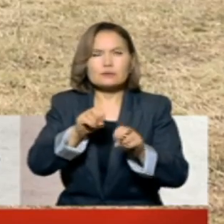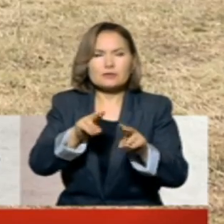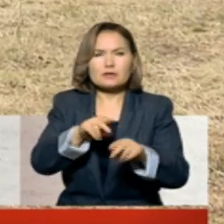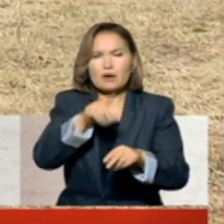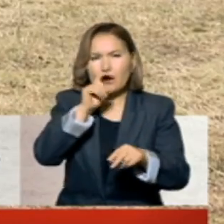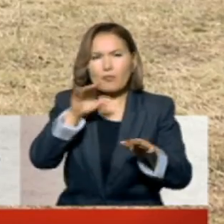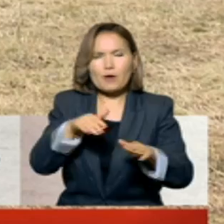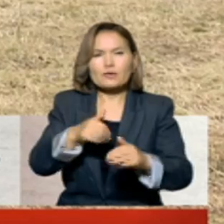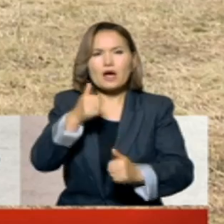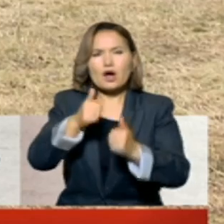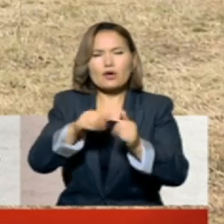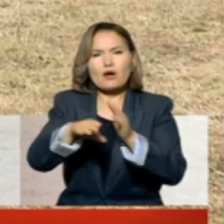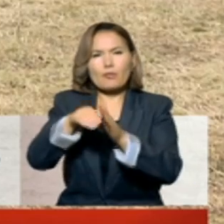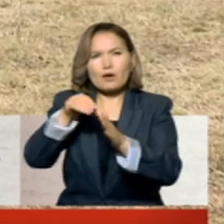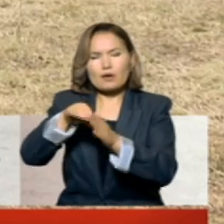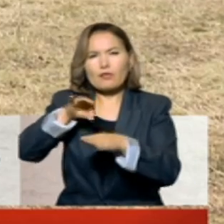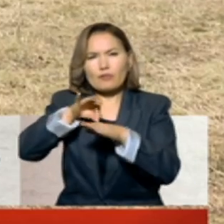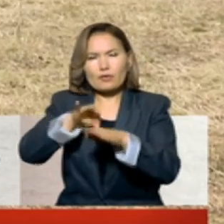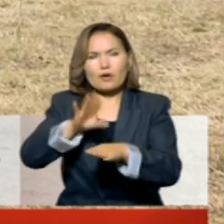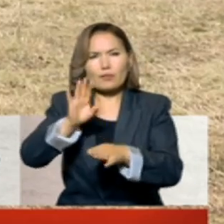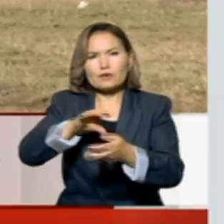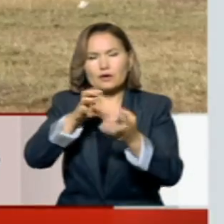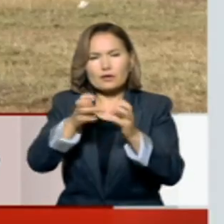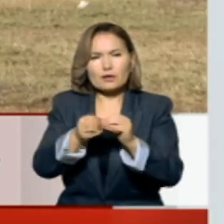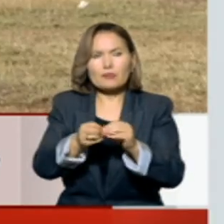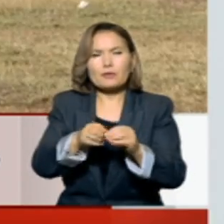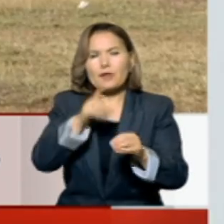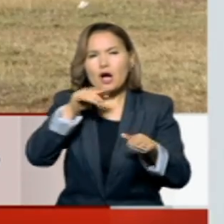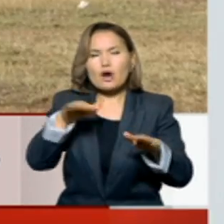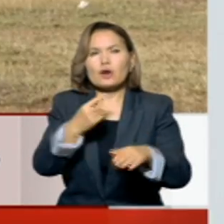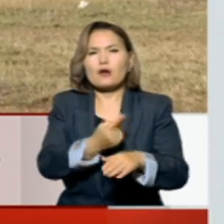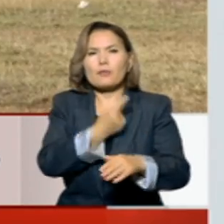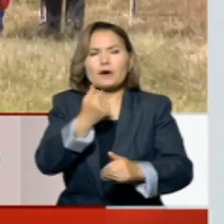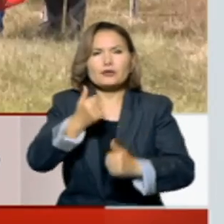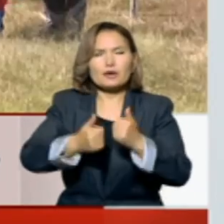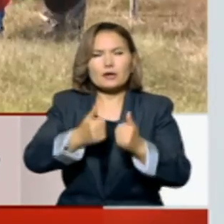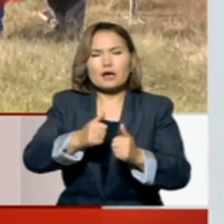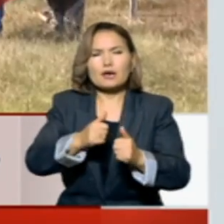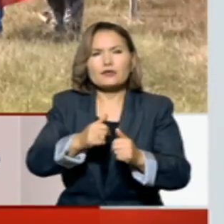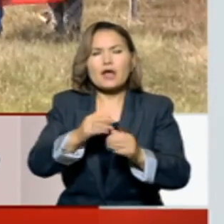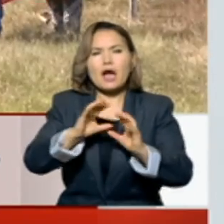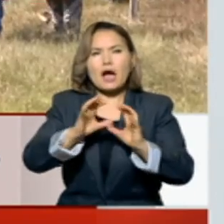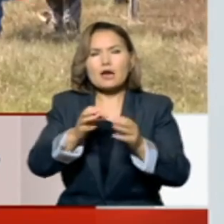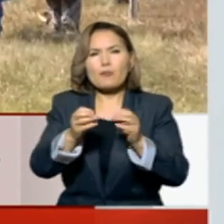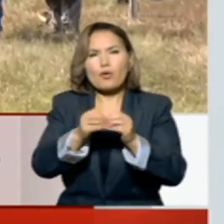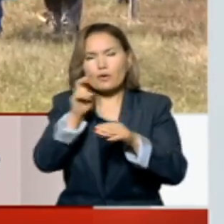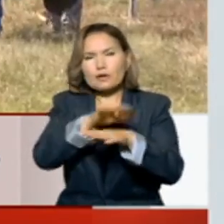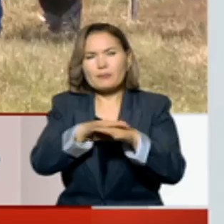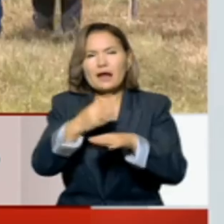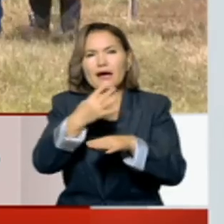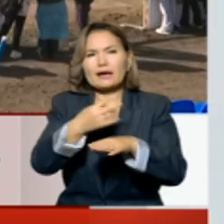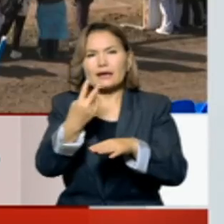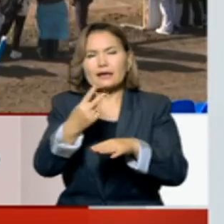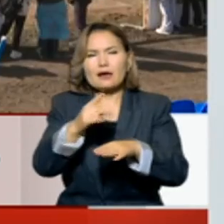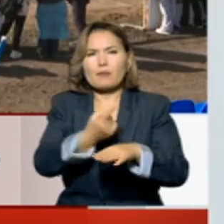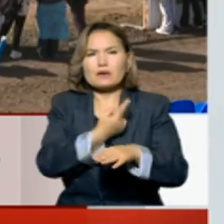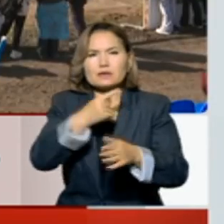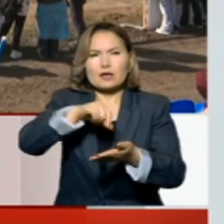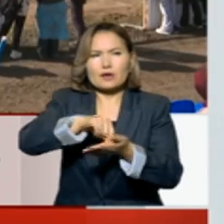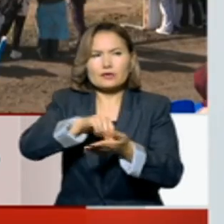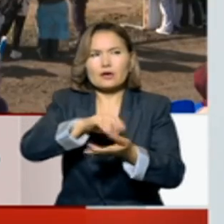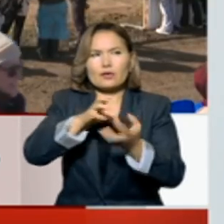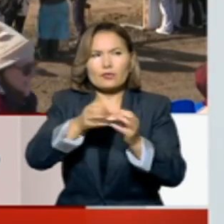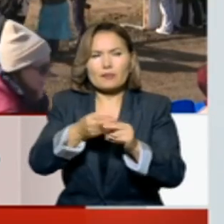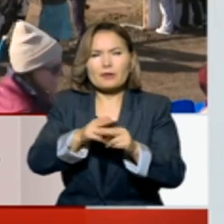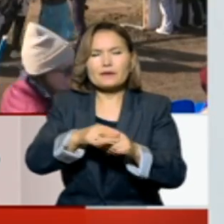жатыр. Сәлден соң финалдық бәсекелер де басталады. Жалпы құсбегілер сайысына әлемнің 10 мемлекетінен 42 қатысушы келіп бақ сынап жатыр. Атап